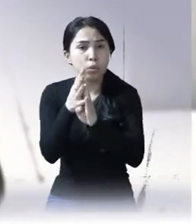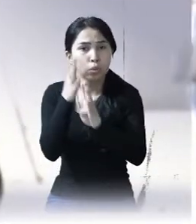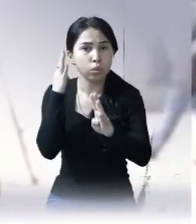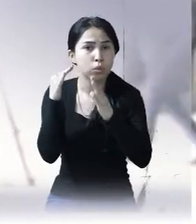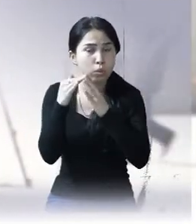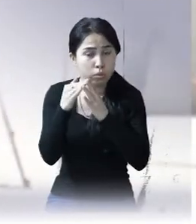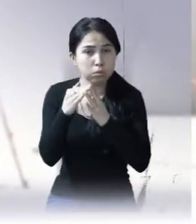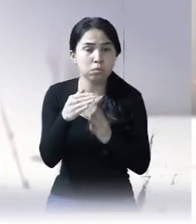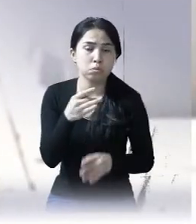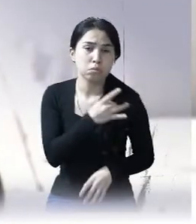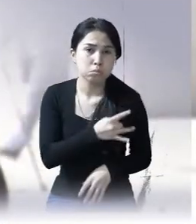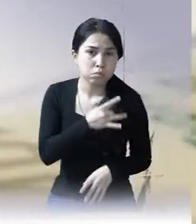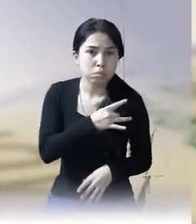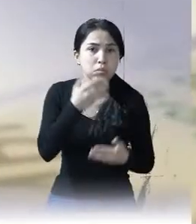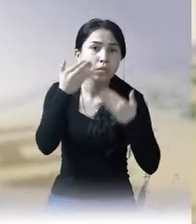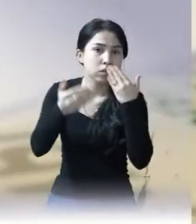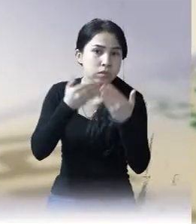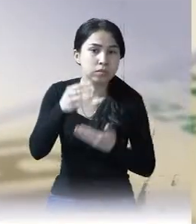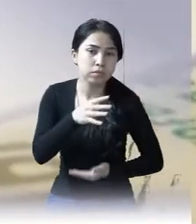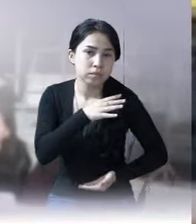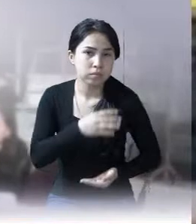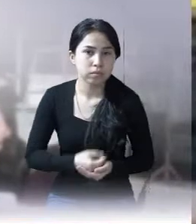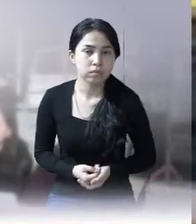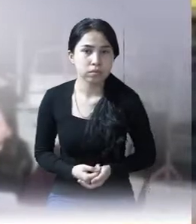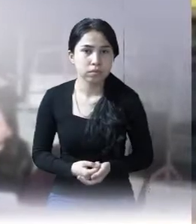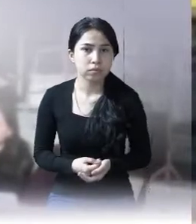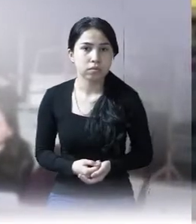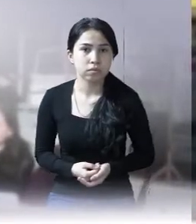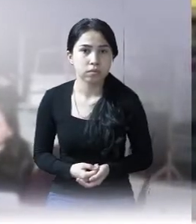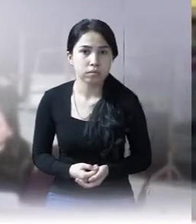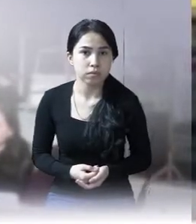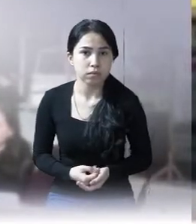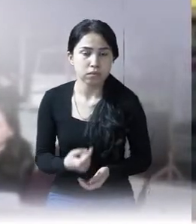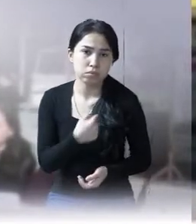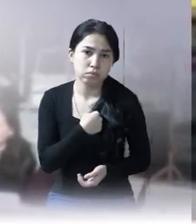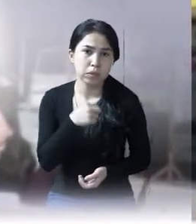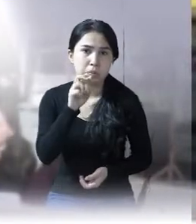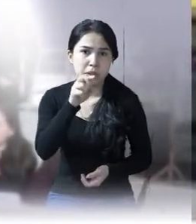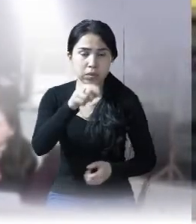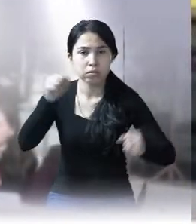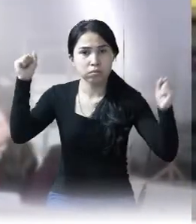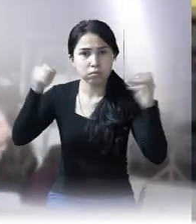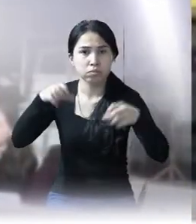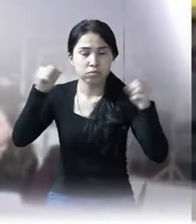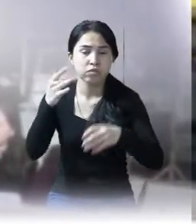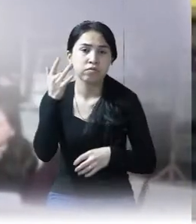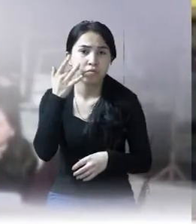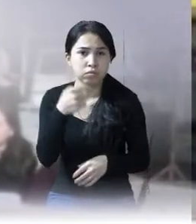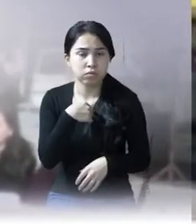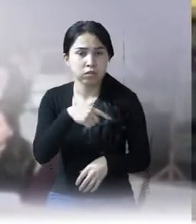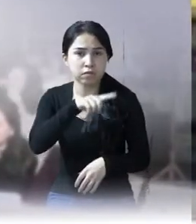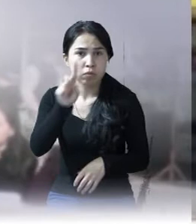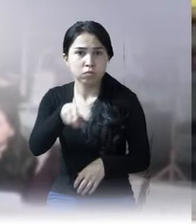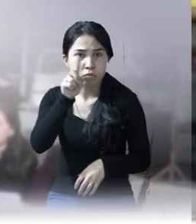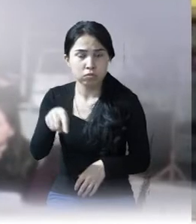тұрғыны Рәтбек Амангелдіұлы да солардың қатарында. Осындай шаралар негізі көп болған қалайын мен негізі. Өзімнің біраз сұрақтарымен бүгін